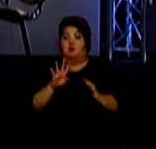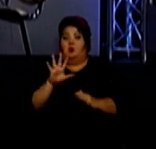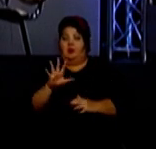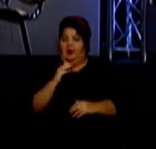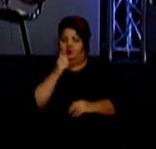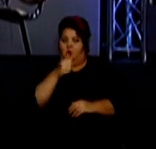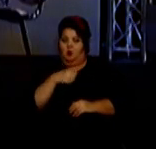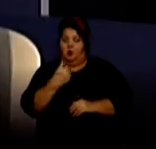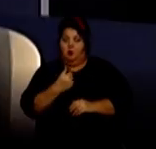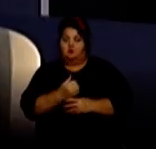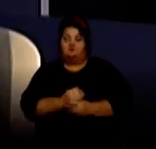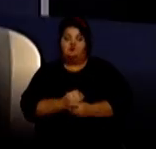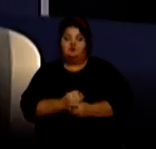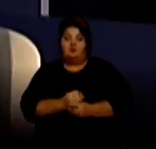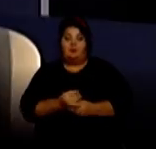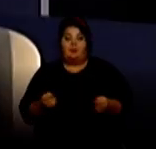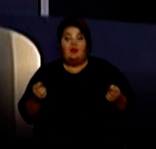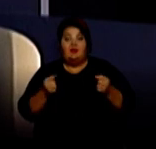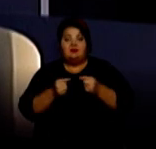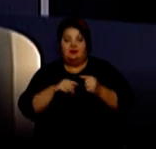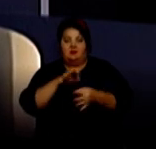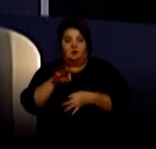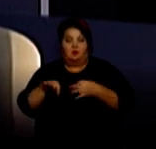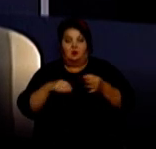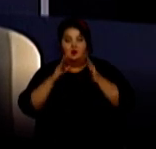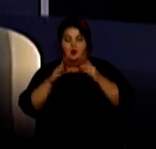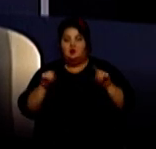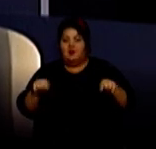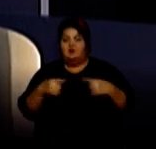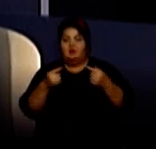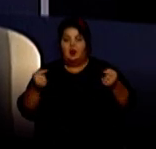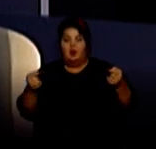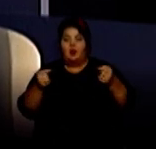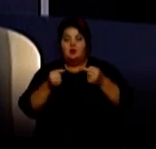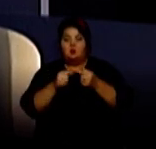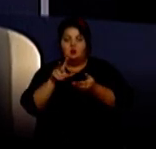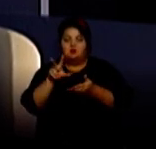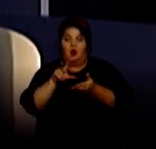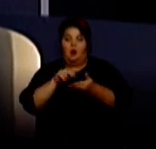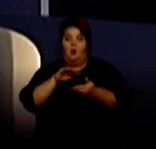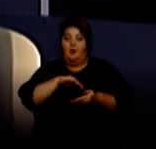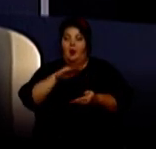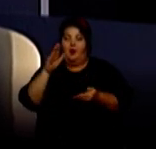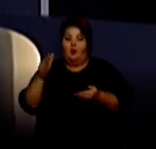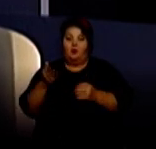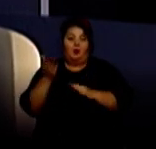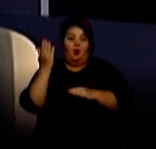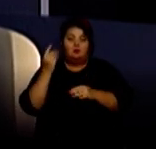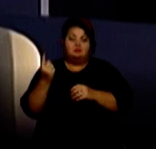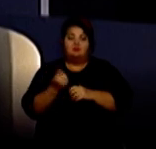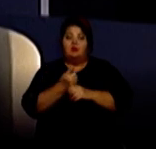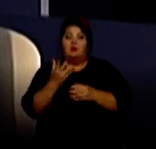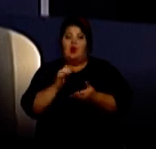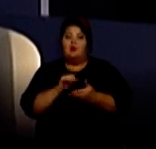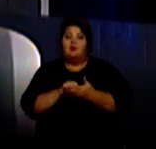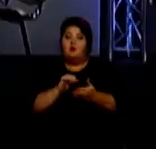1995 року. Згідно з проєктом, буде відновлена точна копія куполу первісного. Так. Які документи